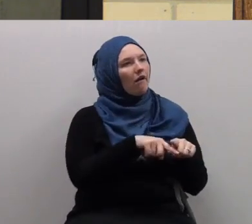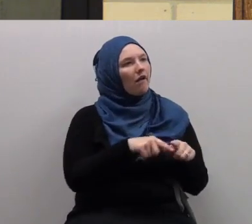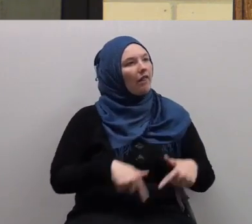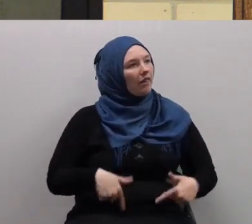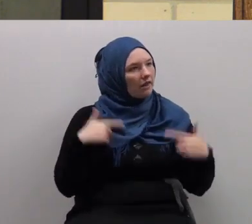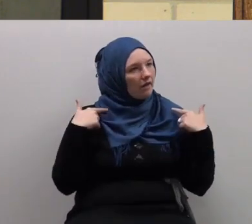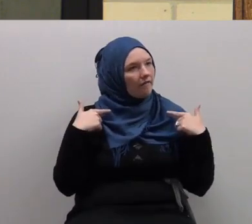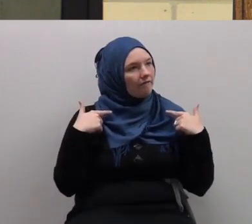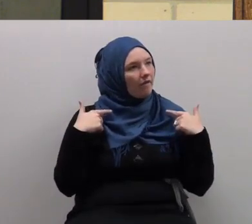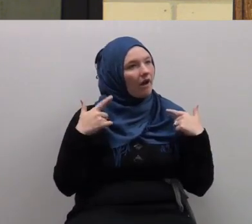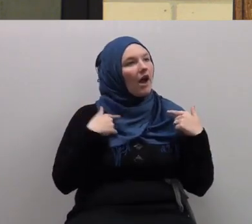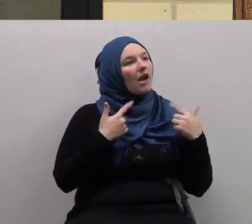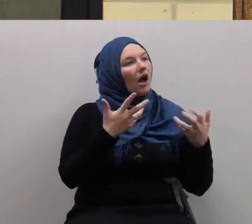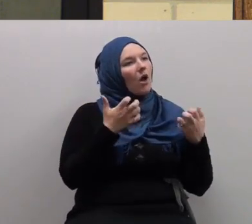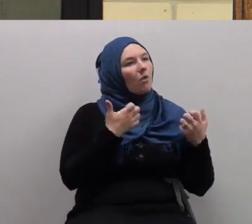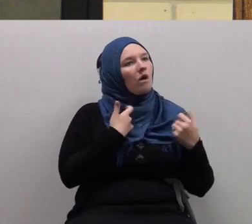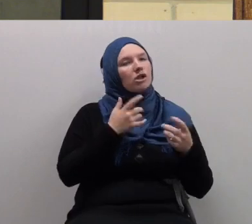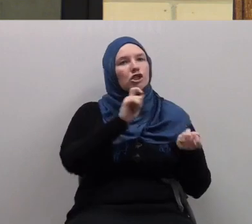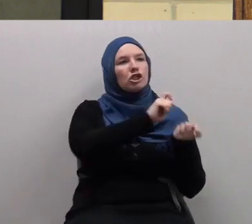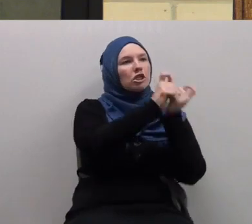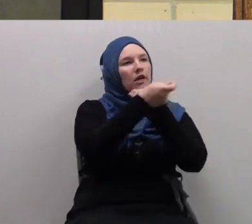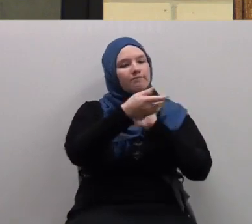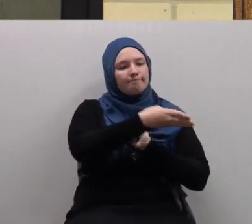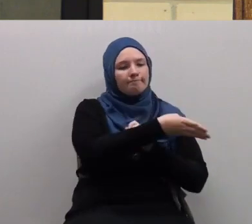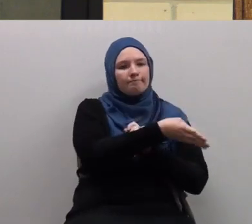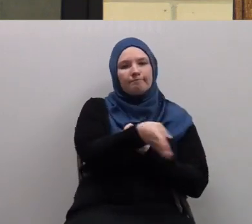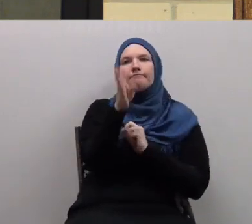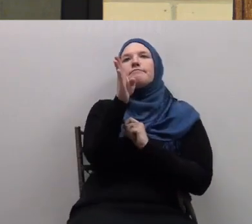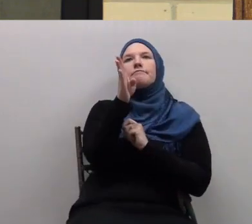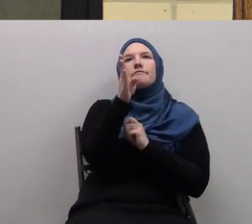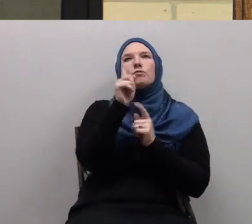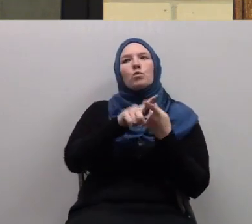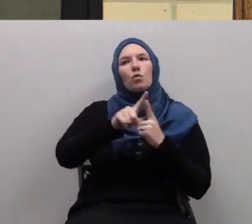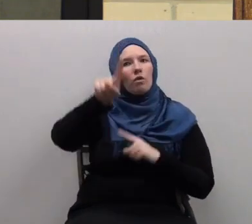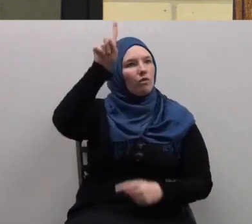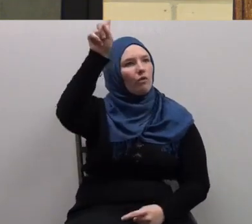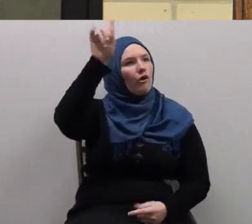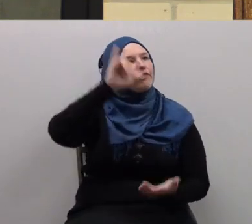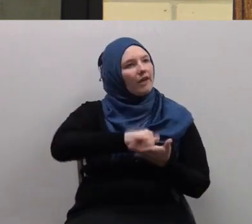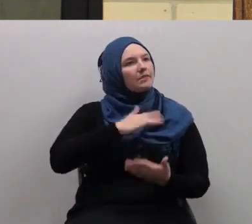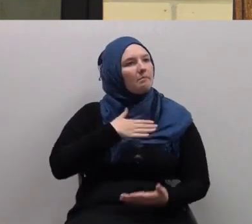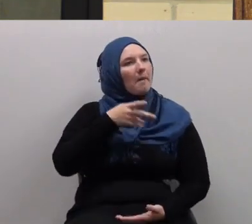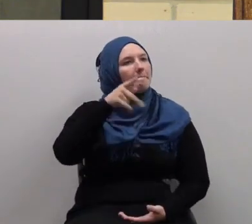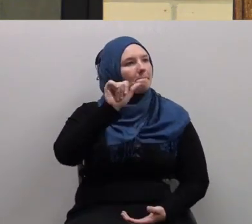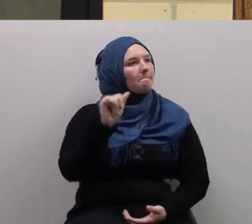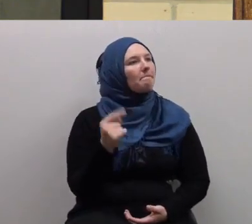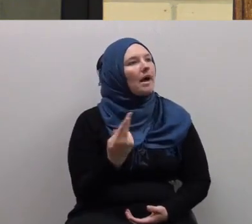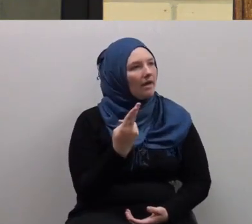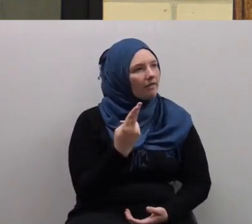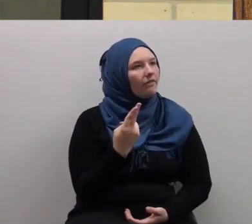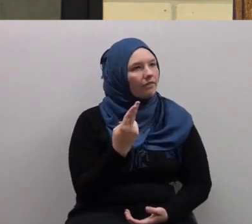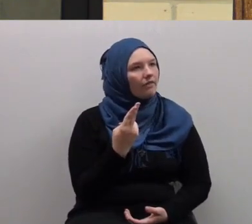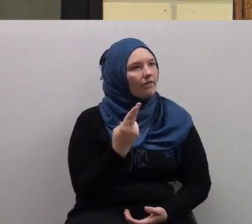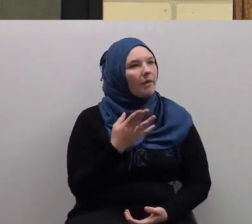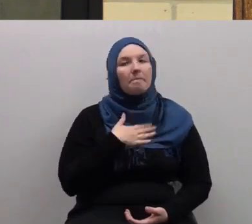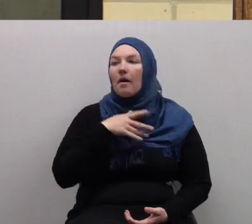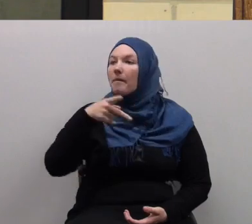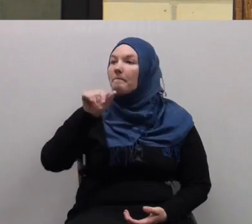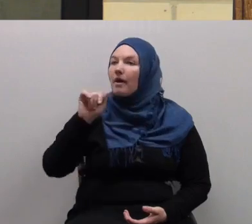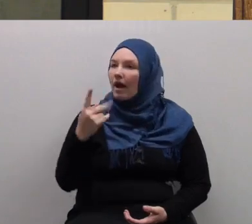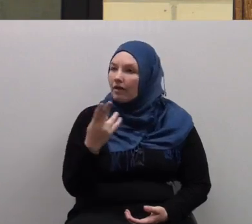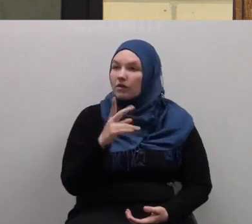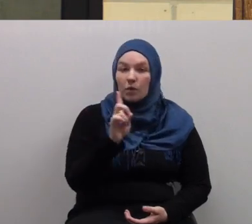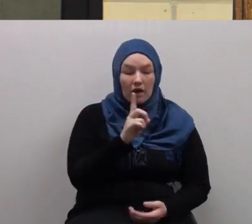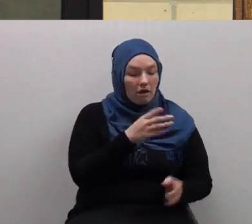قُلْ هَذِهِ سَبِيلِي. This is my path. This is my path. My path is to